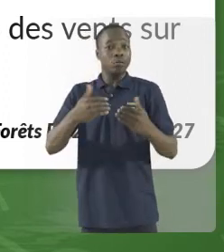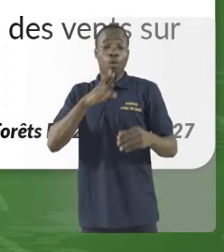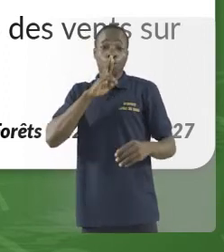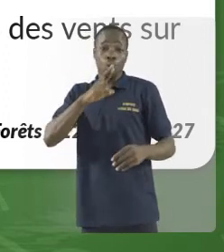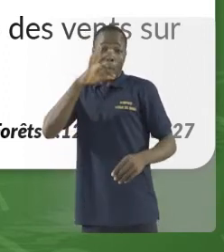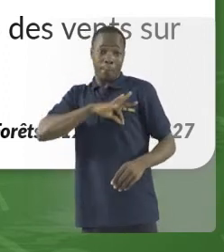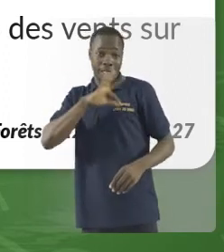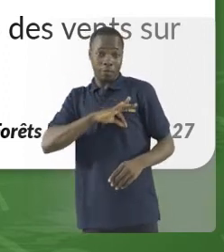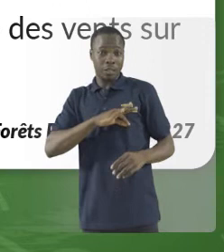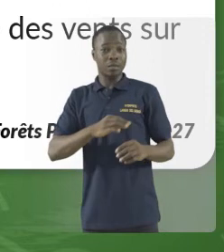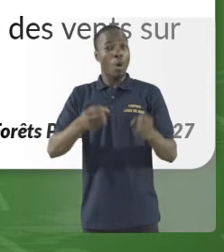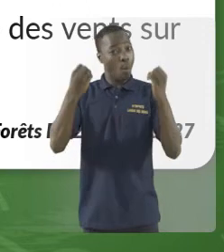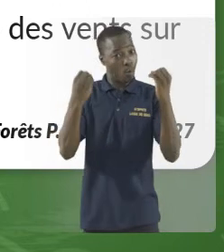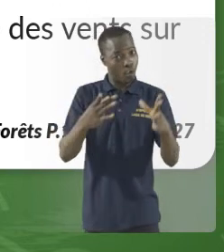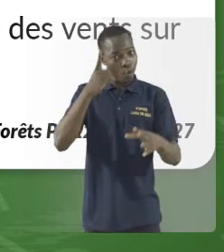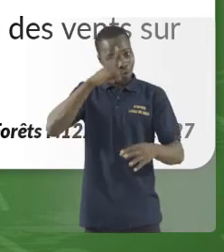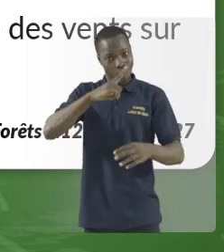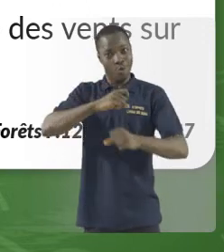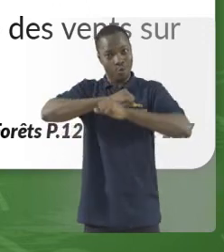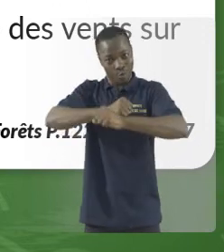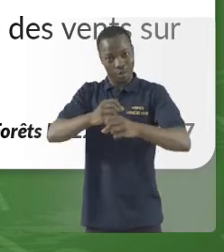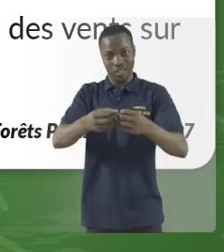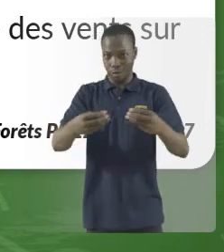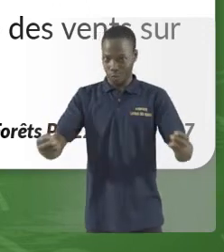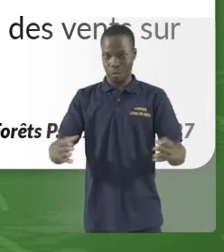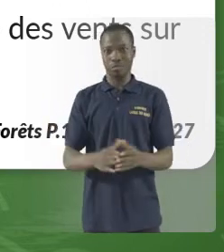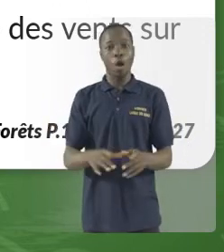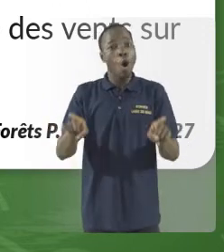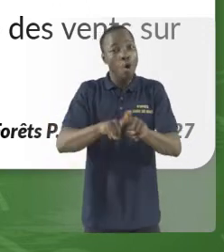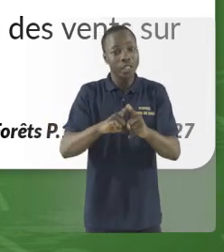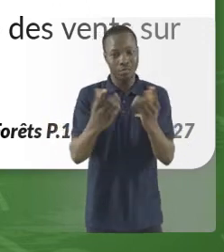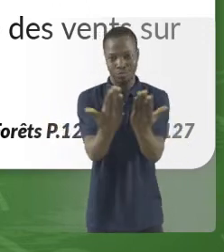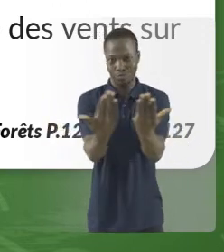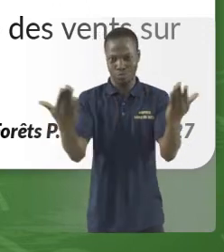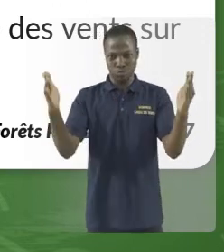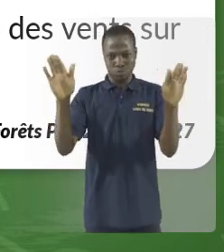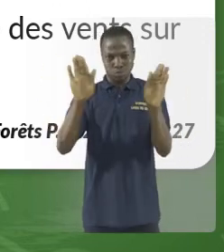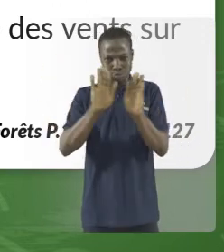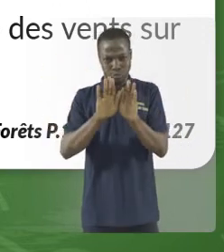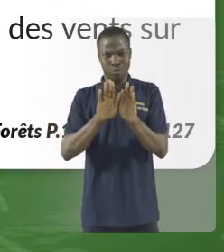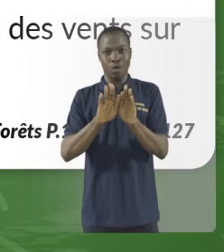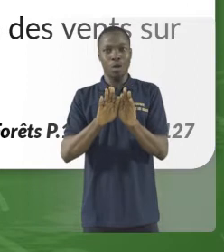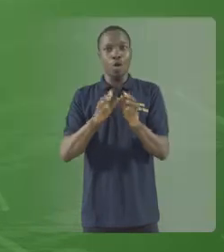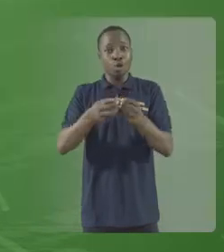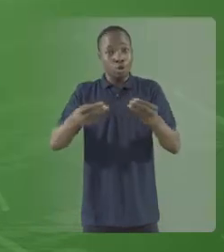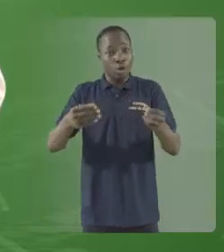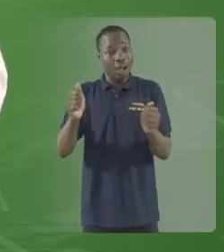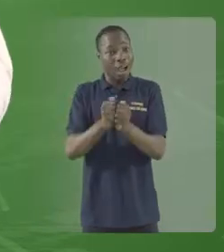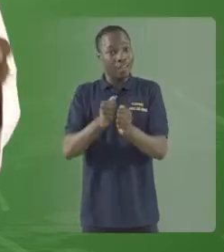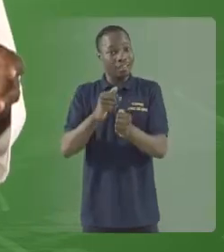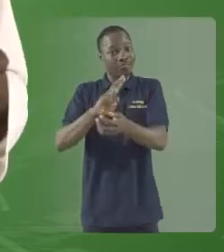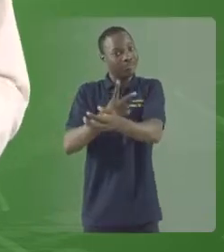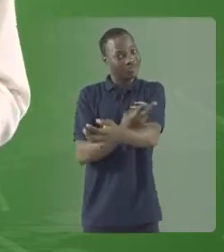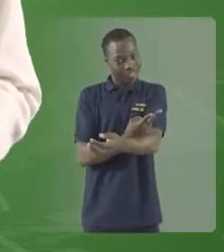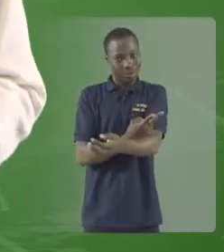haies évite l'action néfaste des vents sur le sol et sur les plantes.